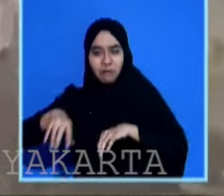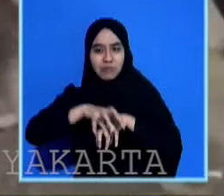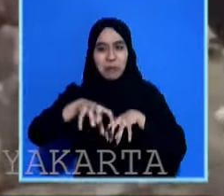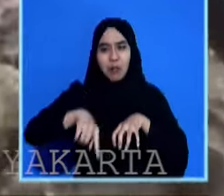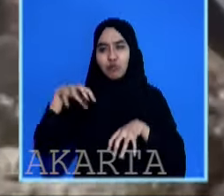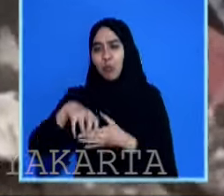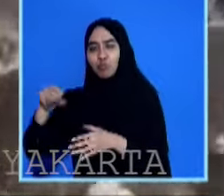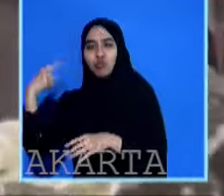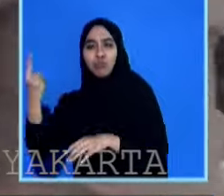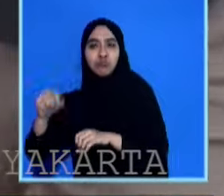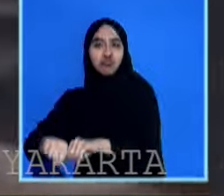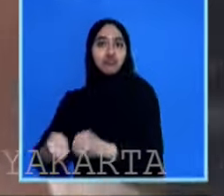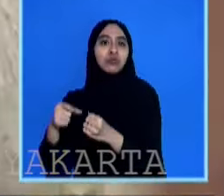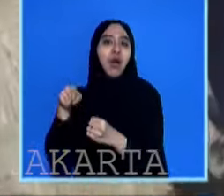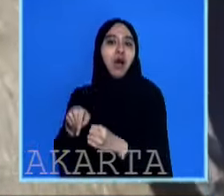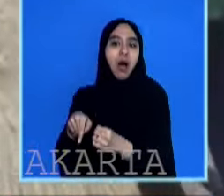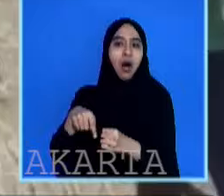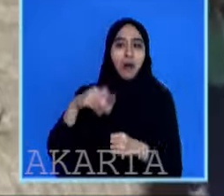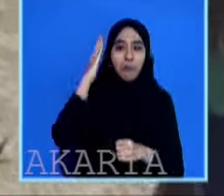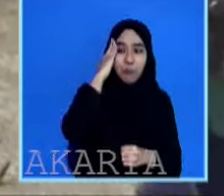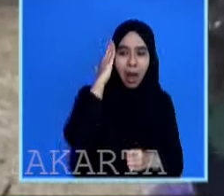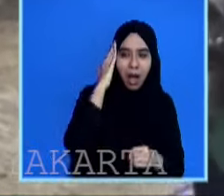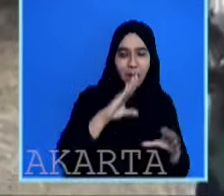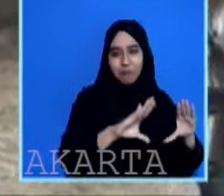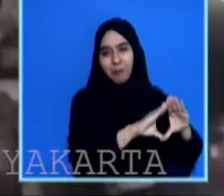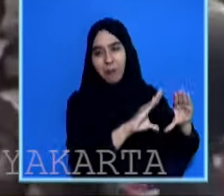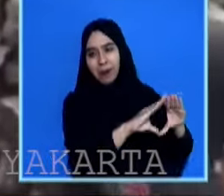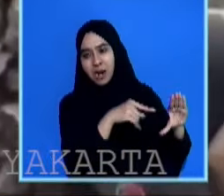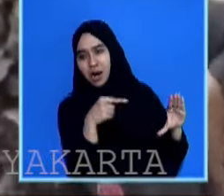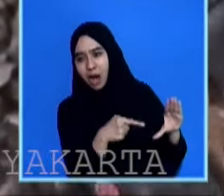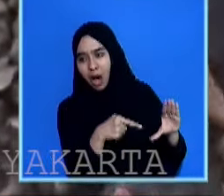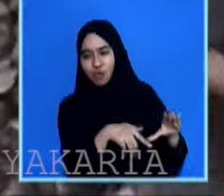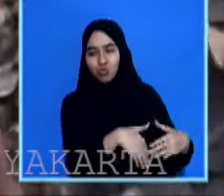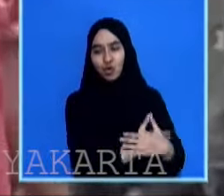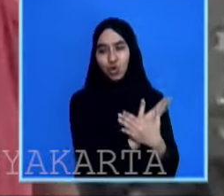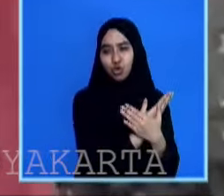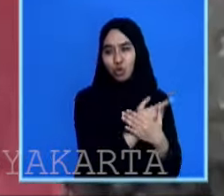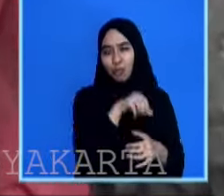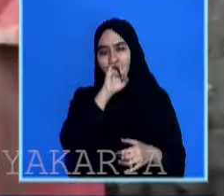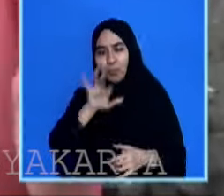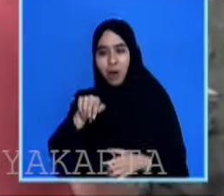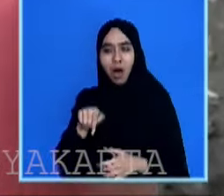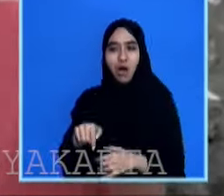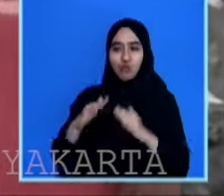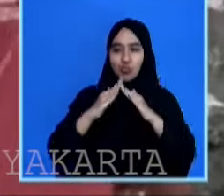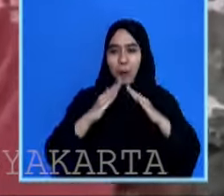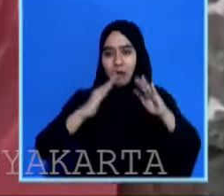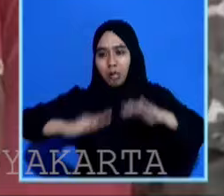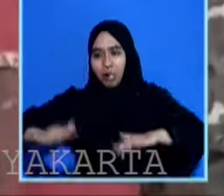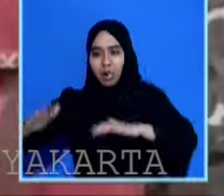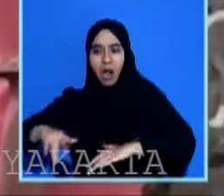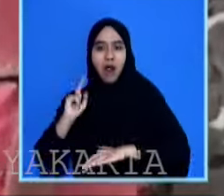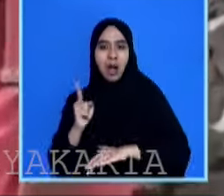kerusakan kepala BPBD kabupaten Gunung Kidul Purwa mengatakan selain kerusakan material tiga warga di Kabupaten Gunung